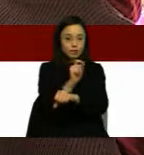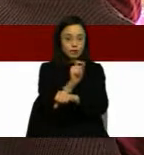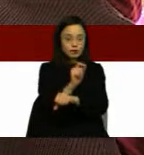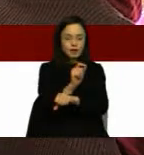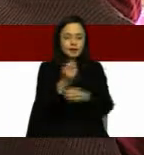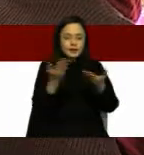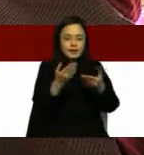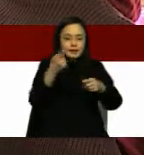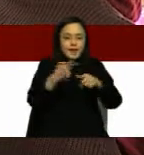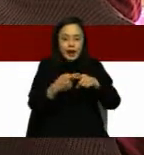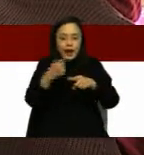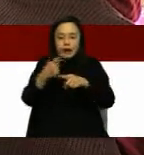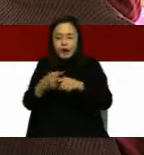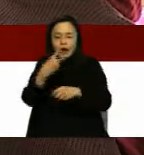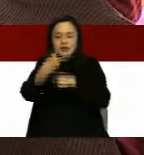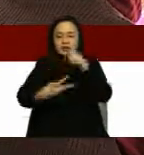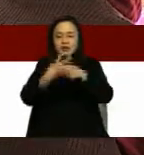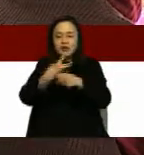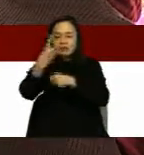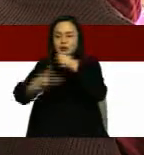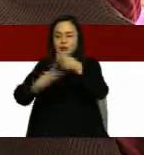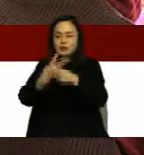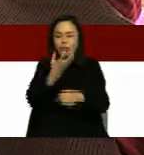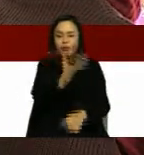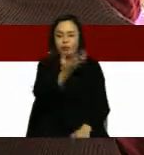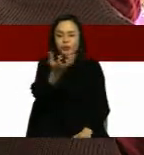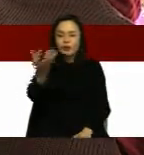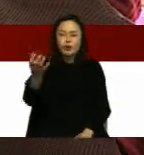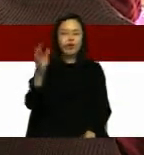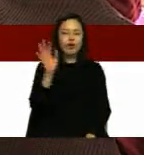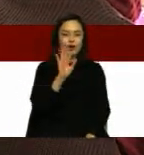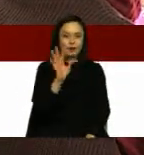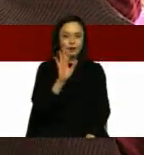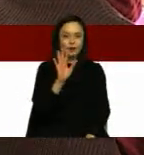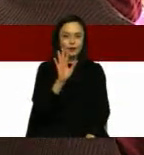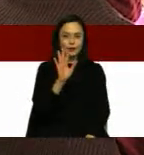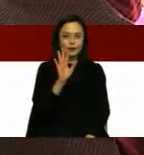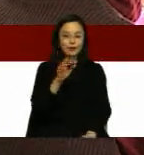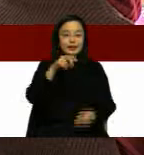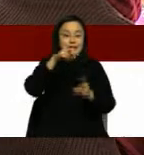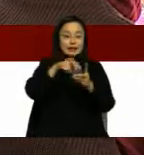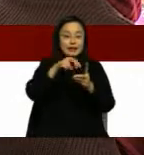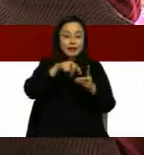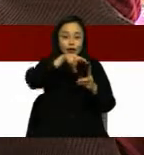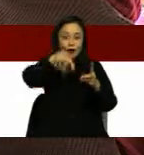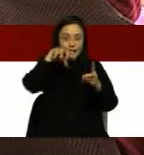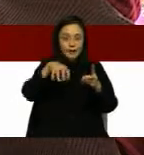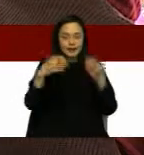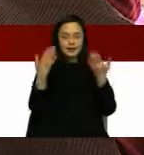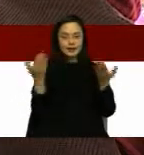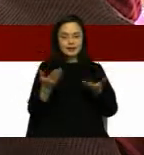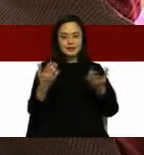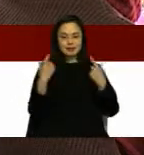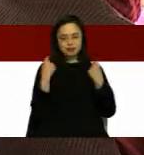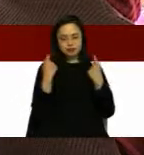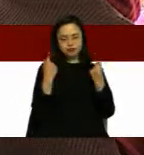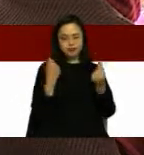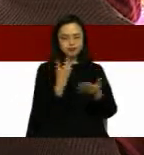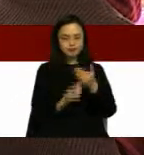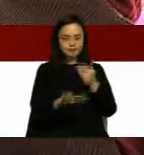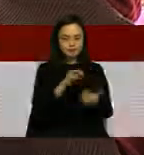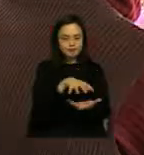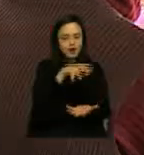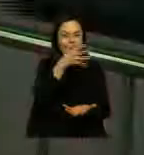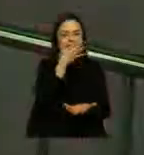관련한 전문 인력을 배치해서 그 센터 자체, 컨트롤 타워 자체가 계속 이렇게 노하우를 쌓아가면서 발전을